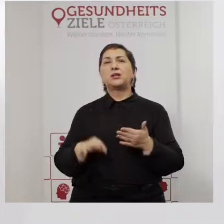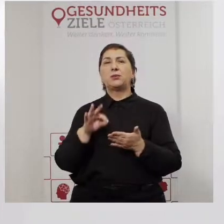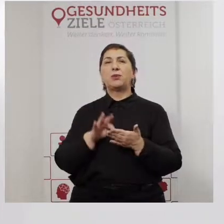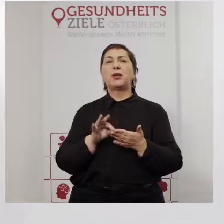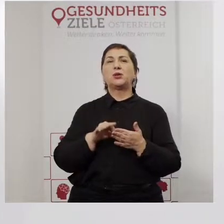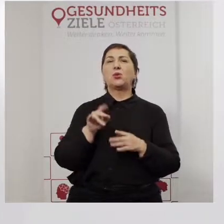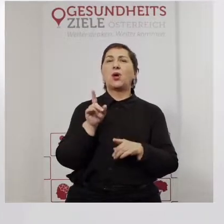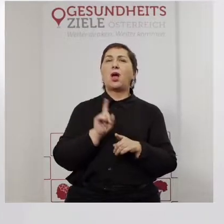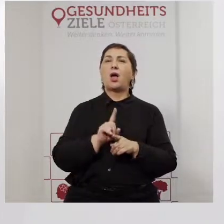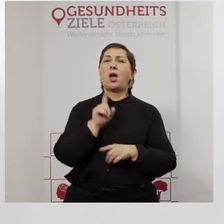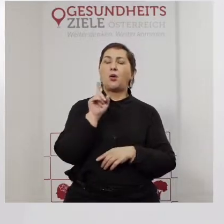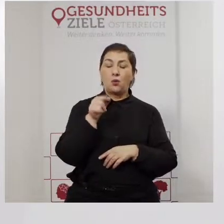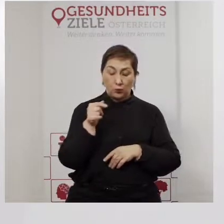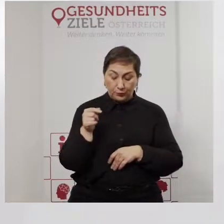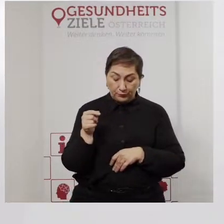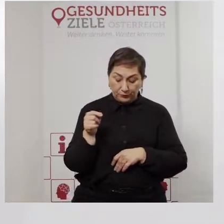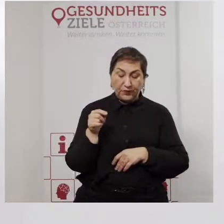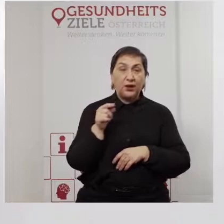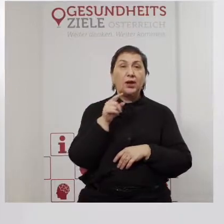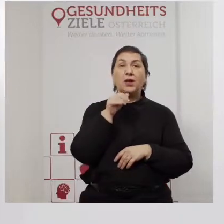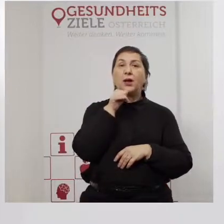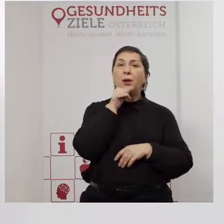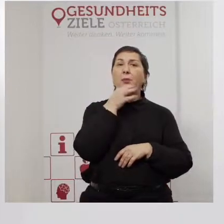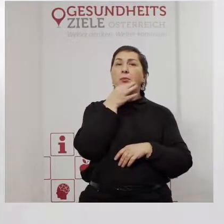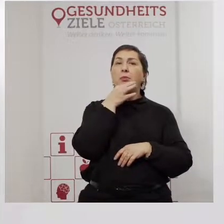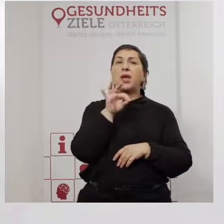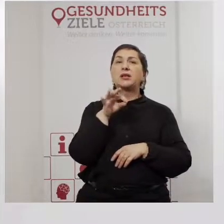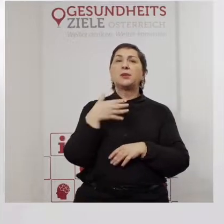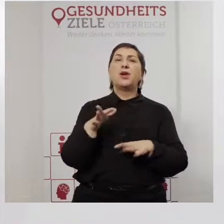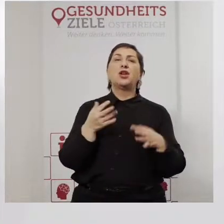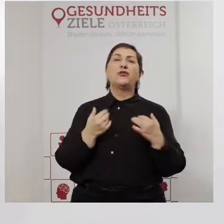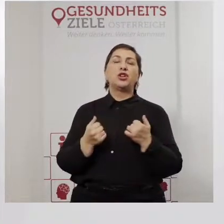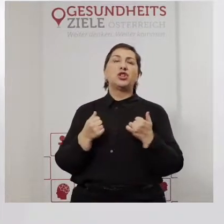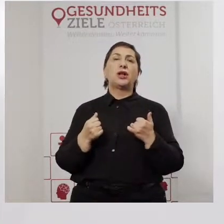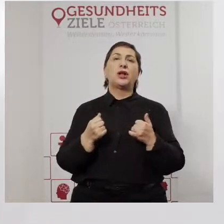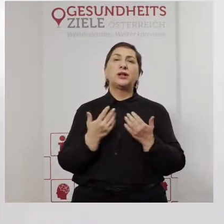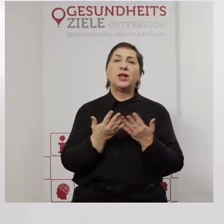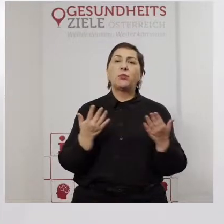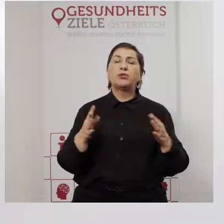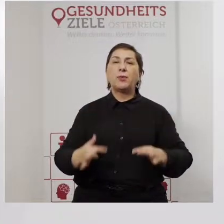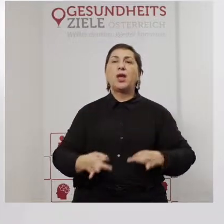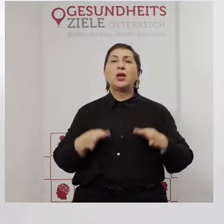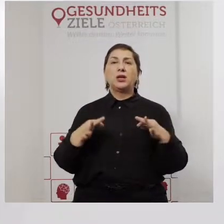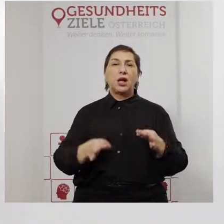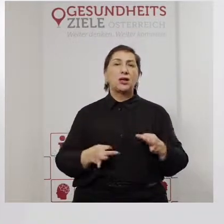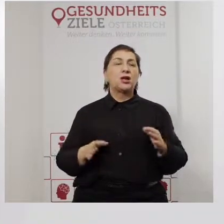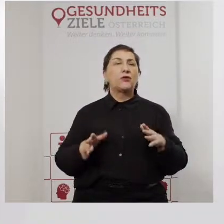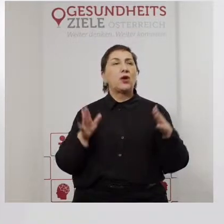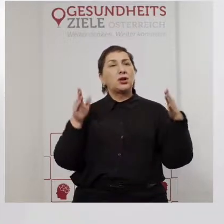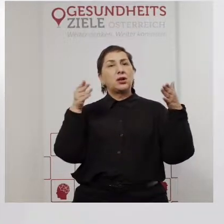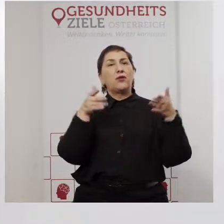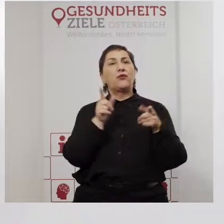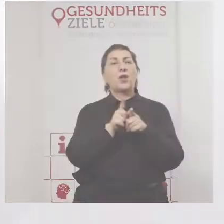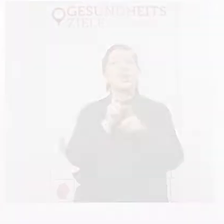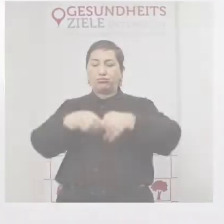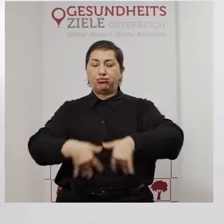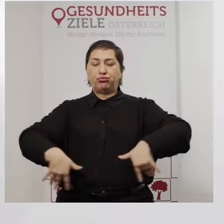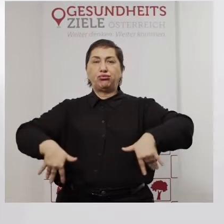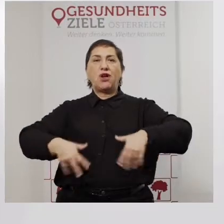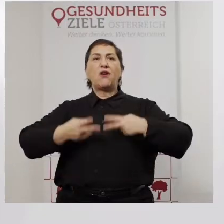Verbesserung sehen wir die verstärkte Möglichkeit, die Dimension Gesundheit in Instrumente der Folgenabschätzungen zu